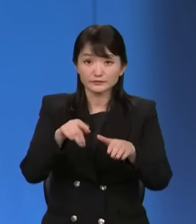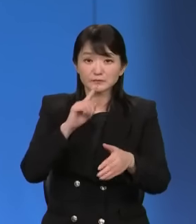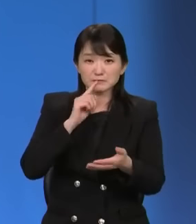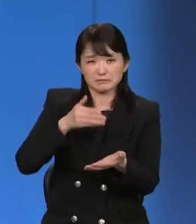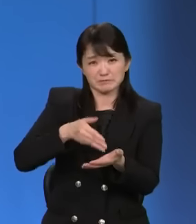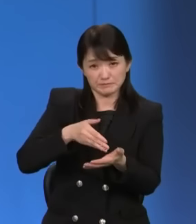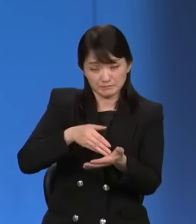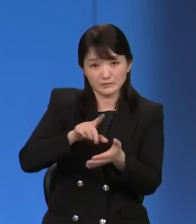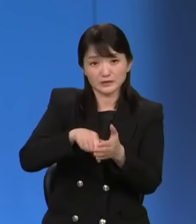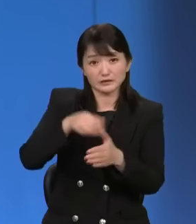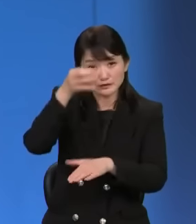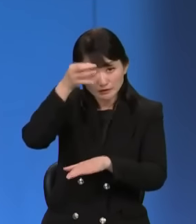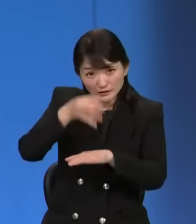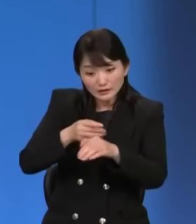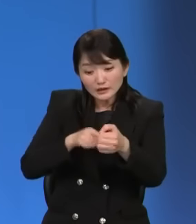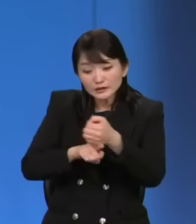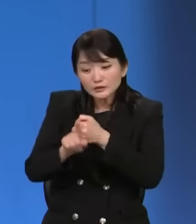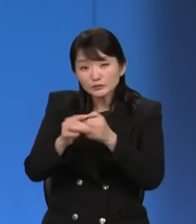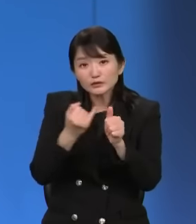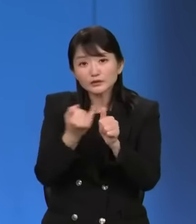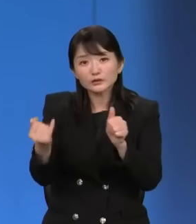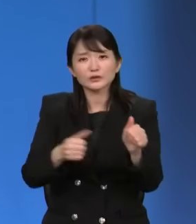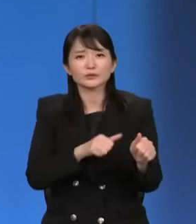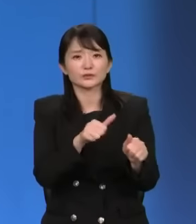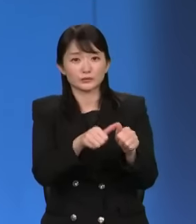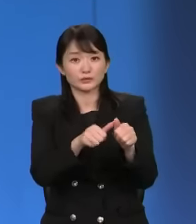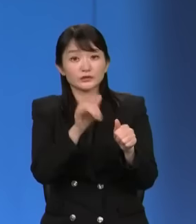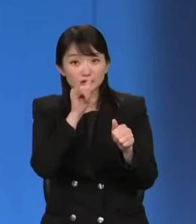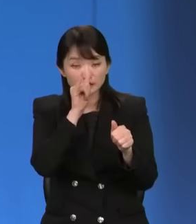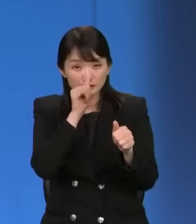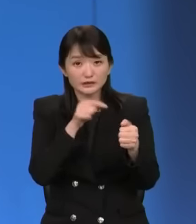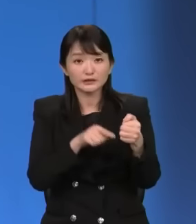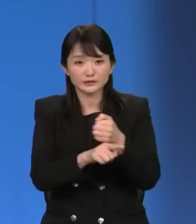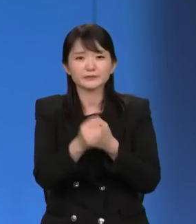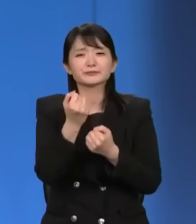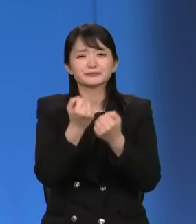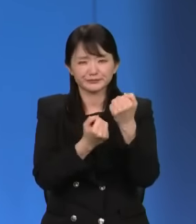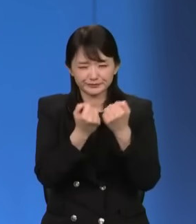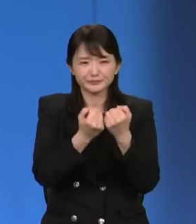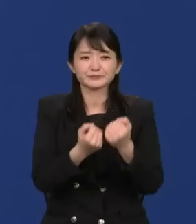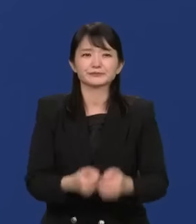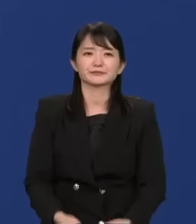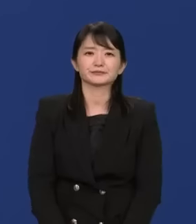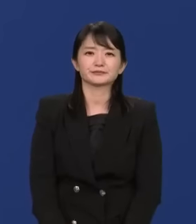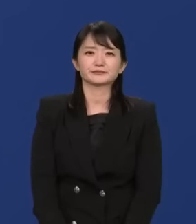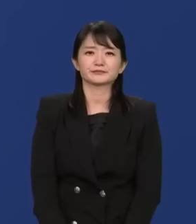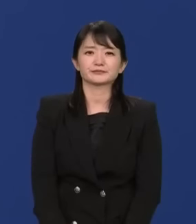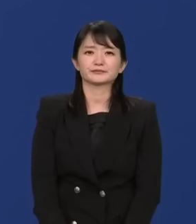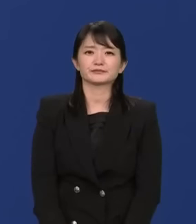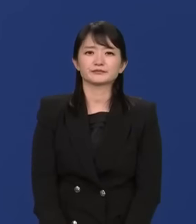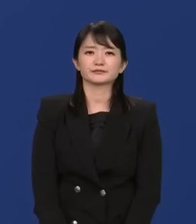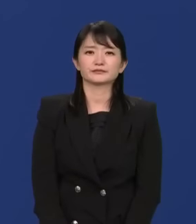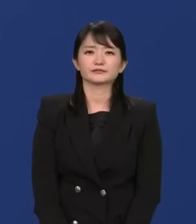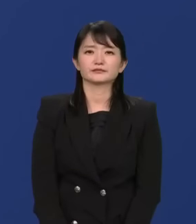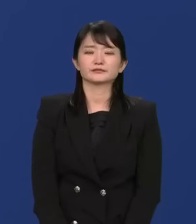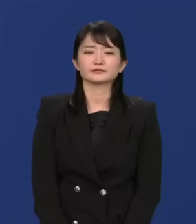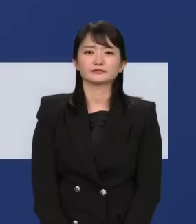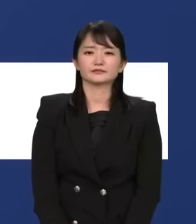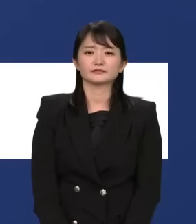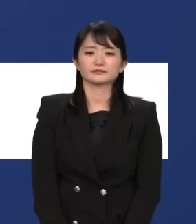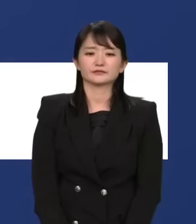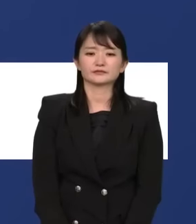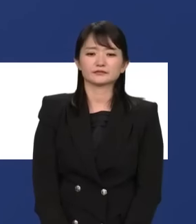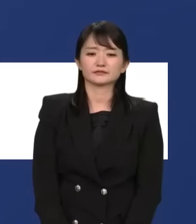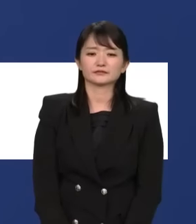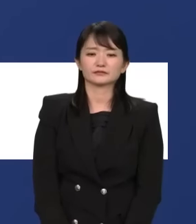하게 된 것도 여사의 조언이 있었다는 취지에 설명을 했습니다 한번 들어보시죠 괜히 무슨